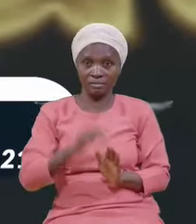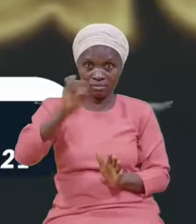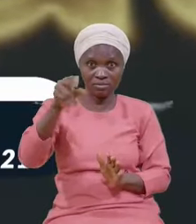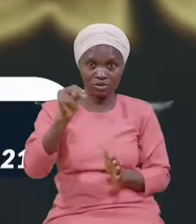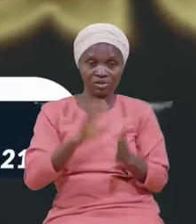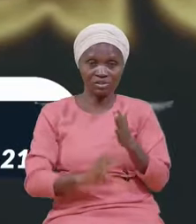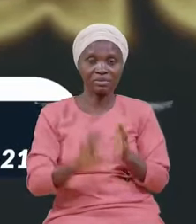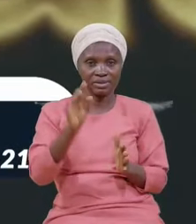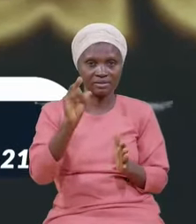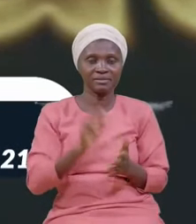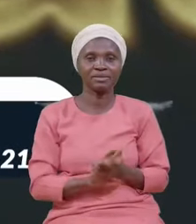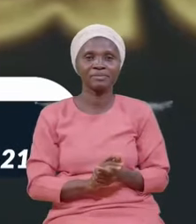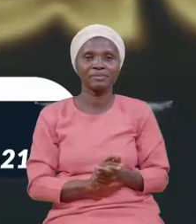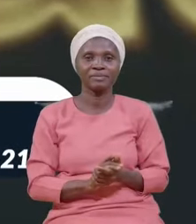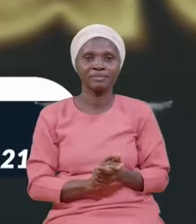17.